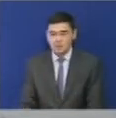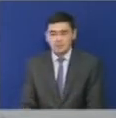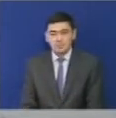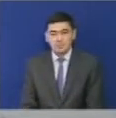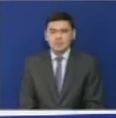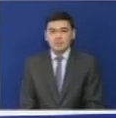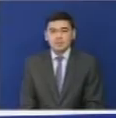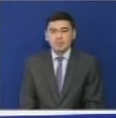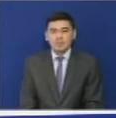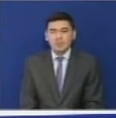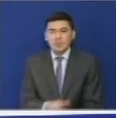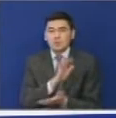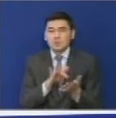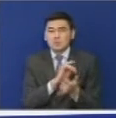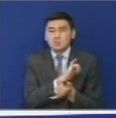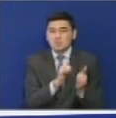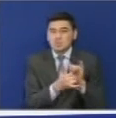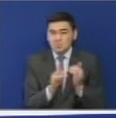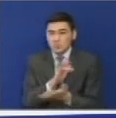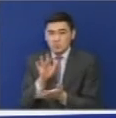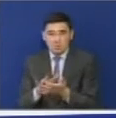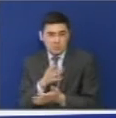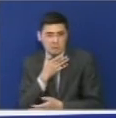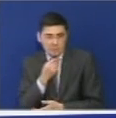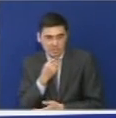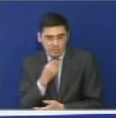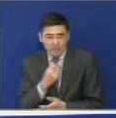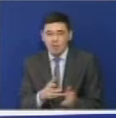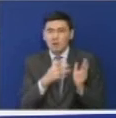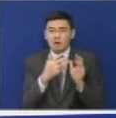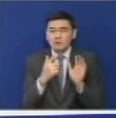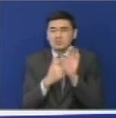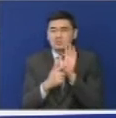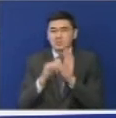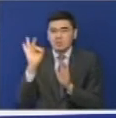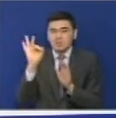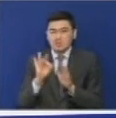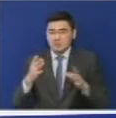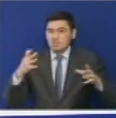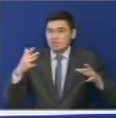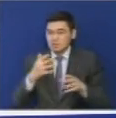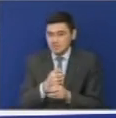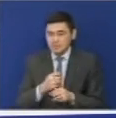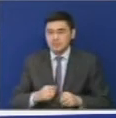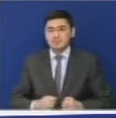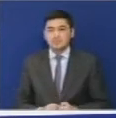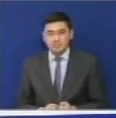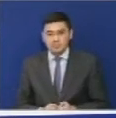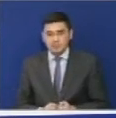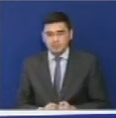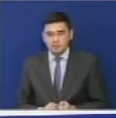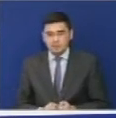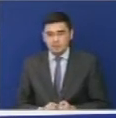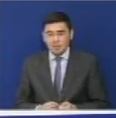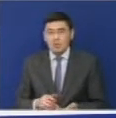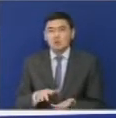телеарнасы. Өскемен мен Семей қалаларында қоғамдық көлік 70%-ға қысқарды. Шығыс Қазақстан облыстық ақпарат орталығының